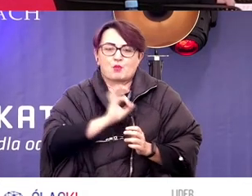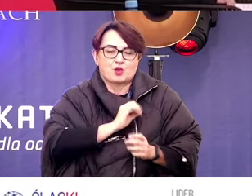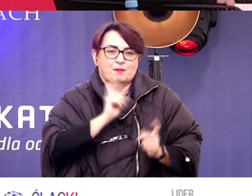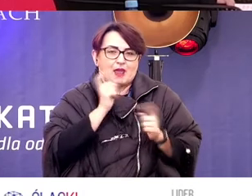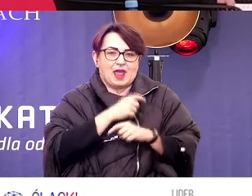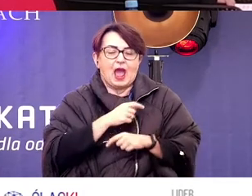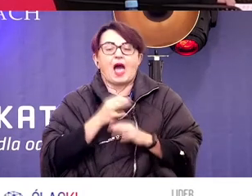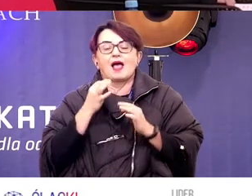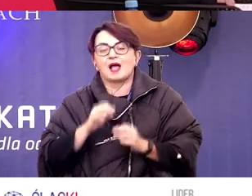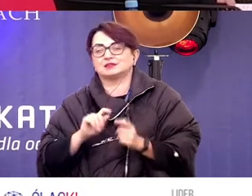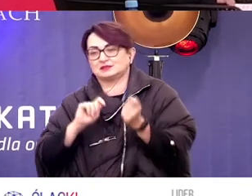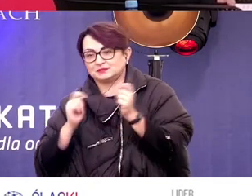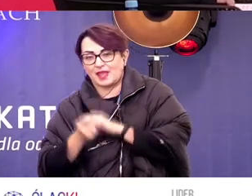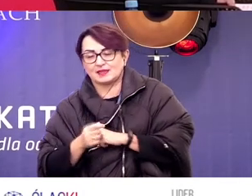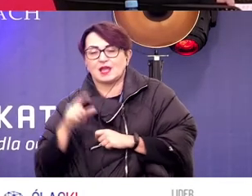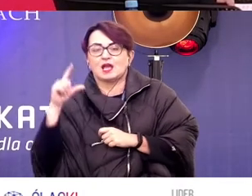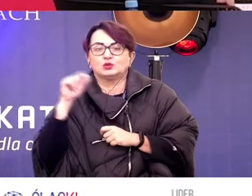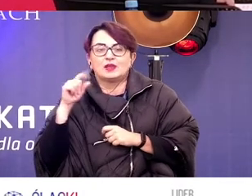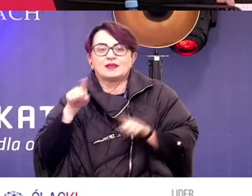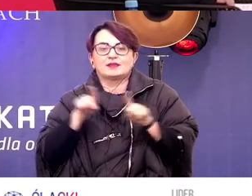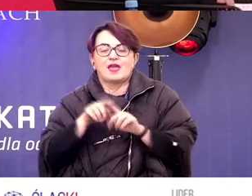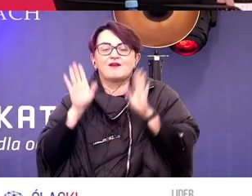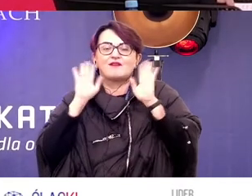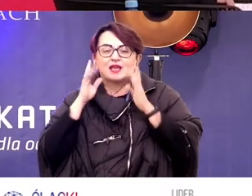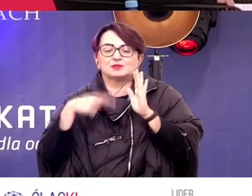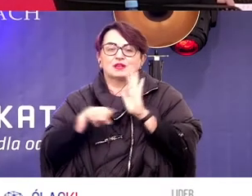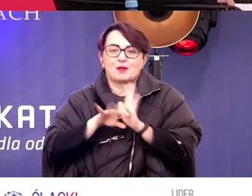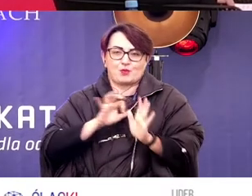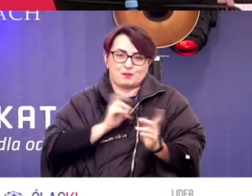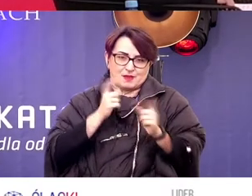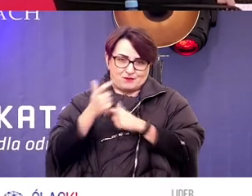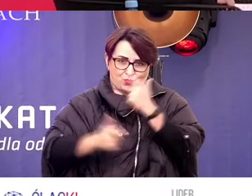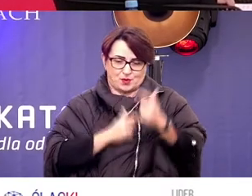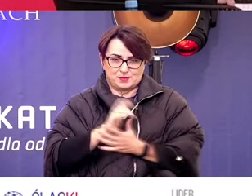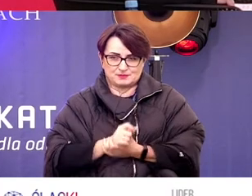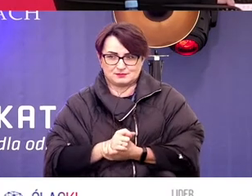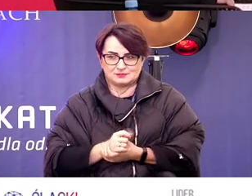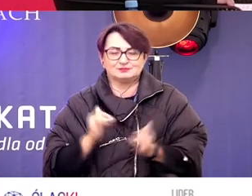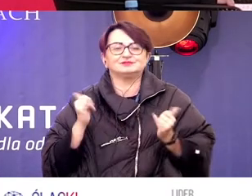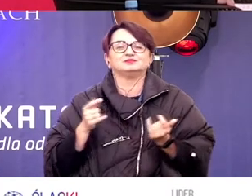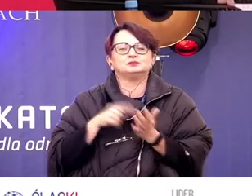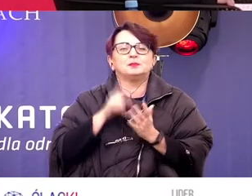żeby tweetować i posty na Facebooku w interesie swojego kraju publikować. To jest tak, że